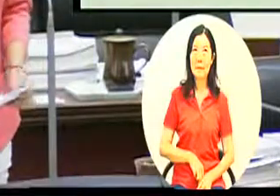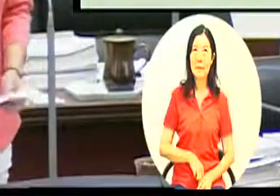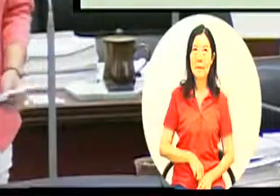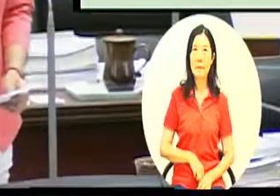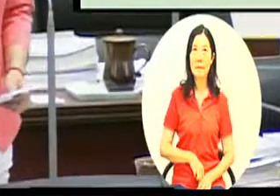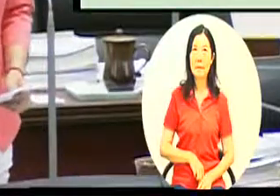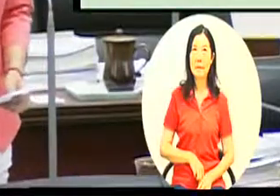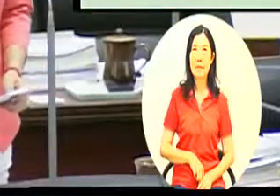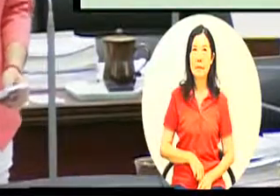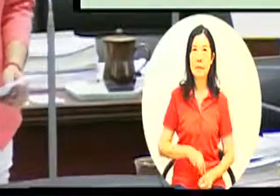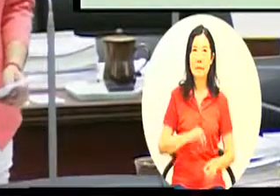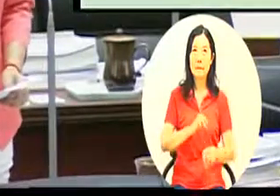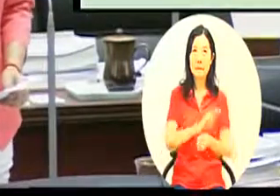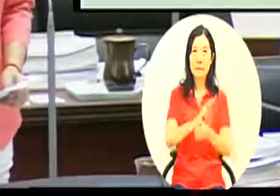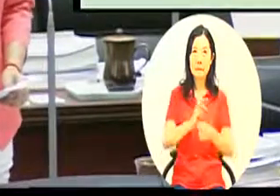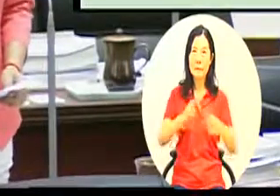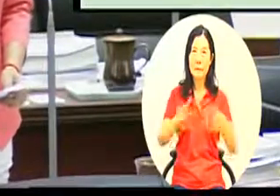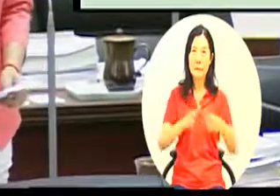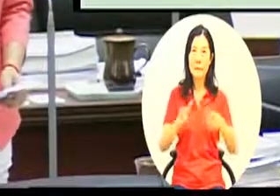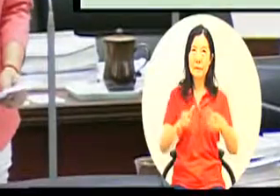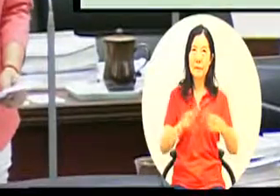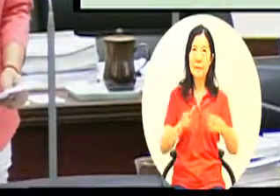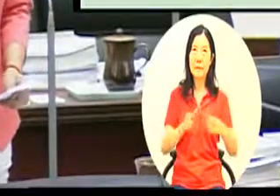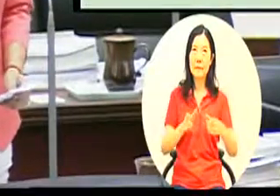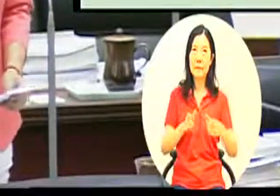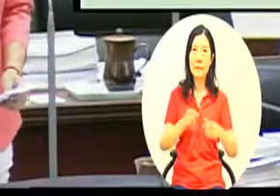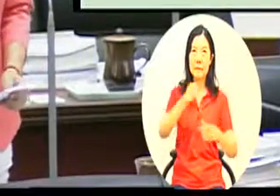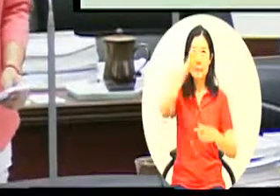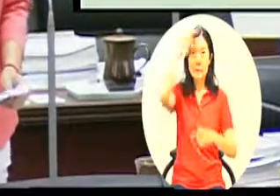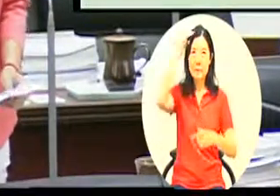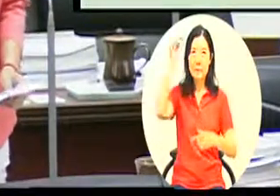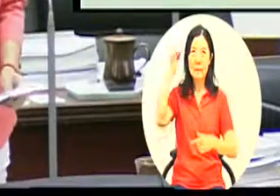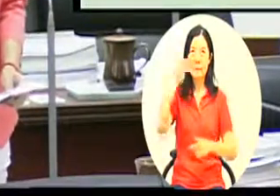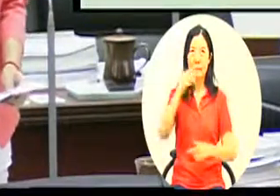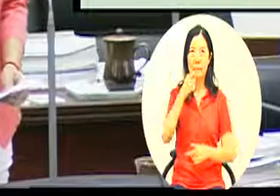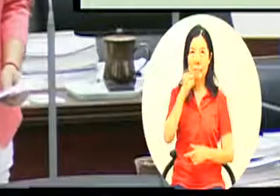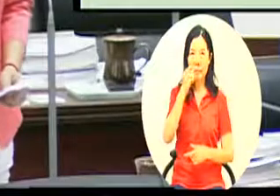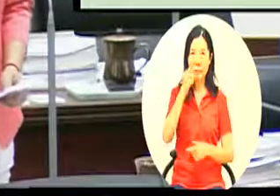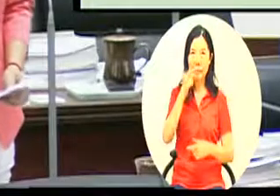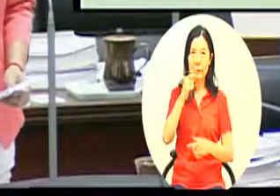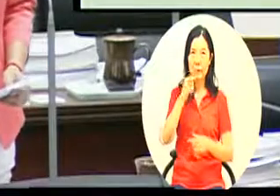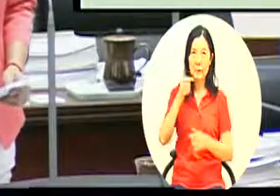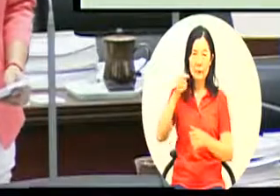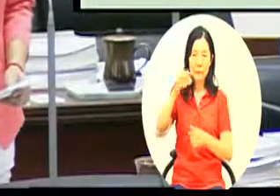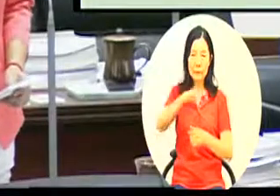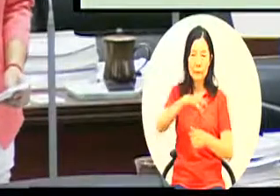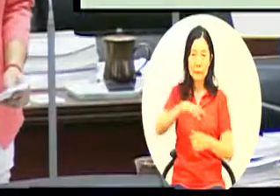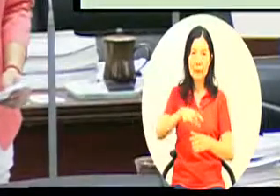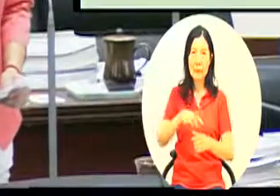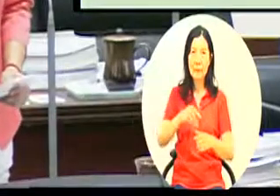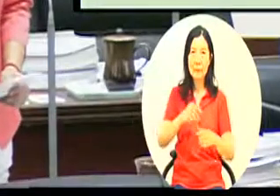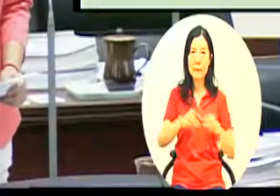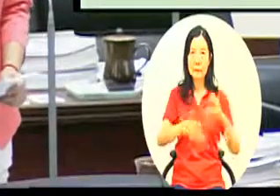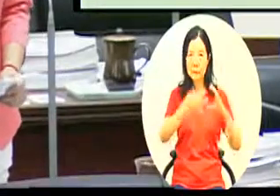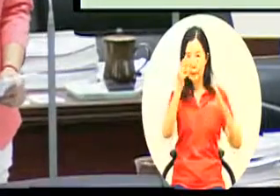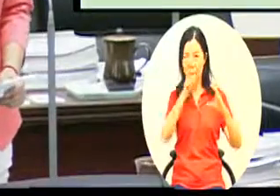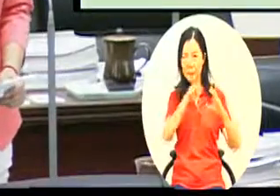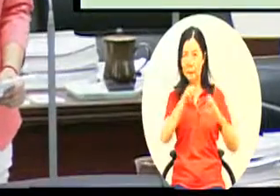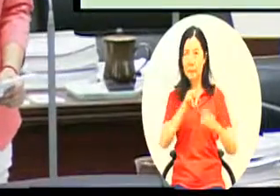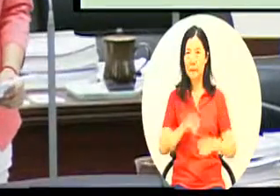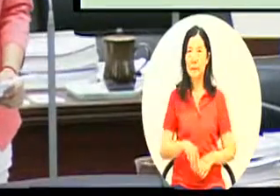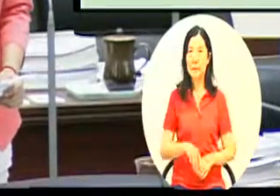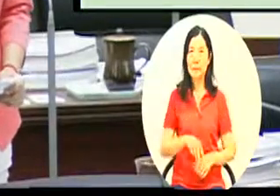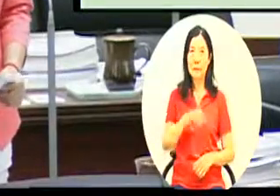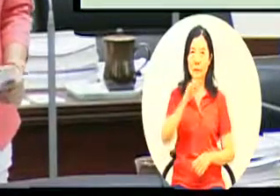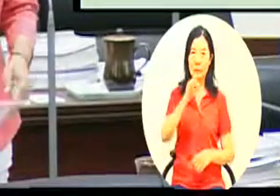我们林园呢的凤鼻头遗址这个档案呢，也请大家看一下。它的位